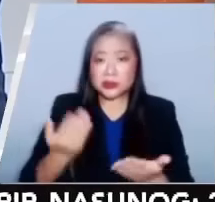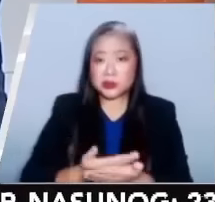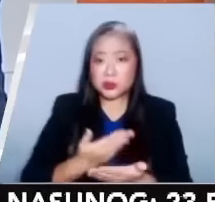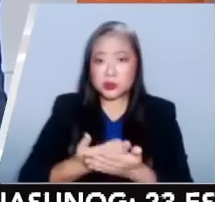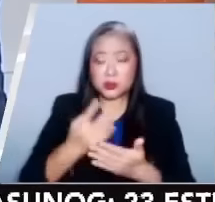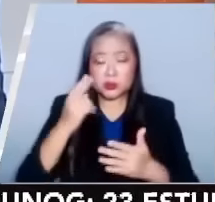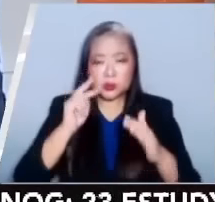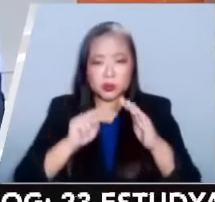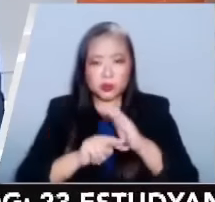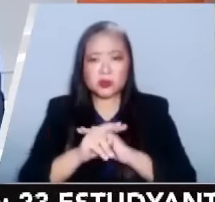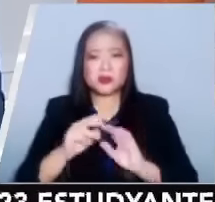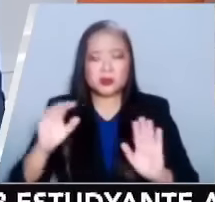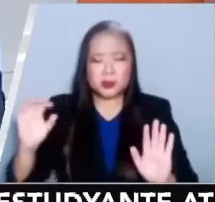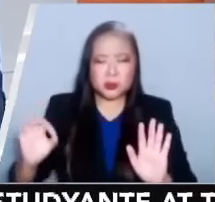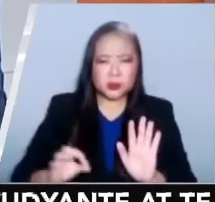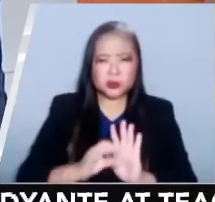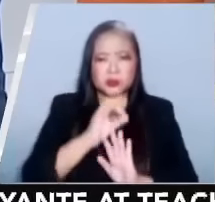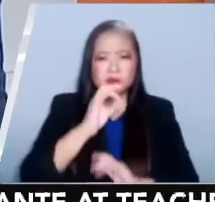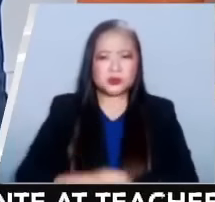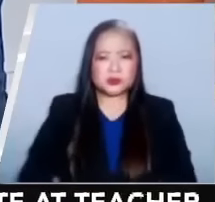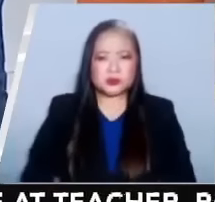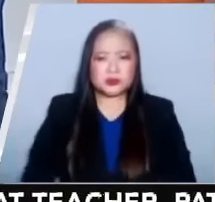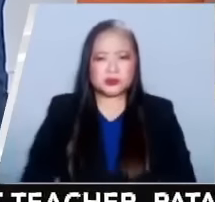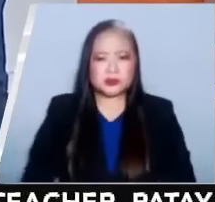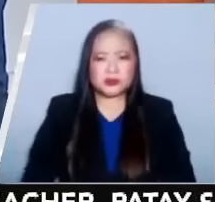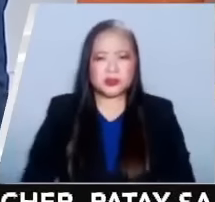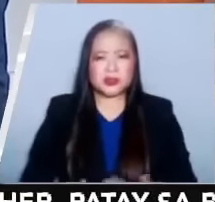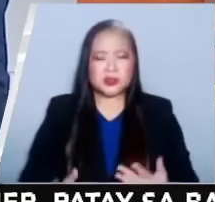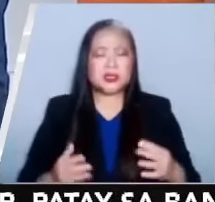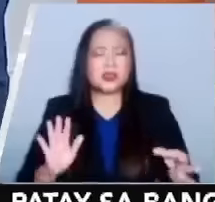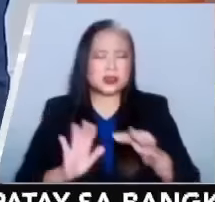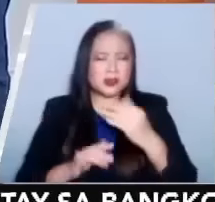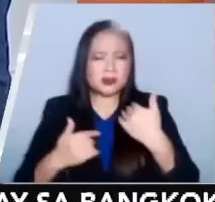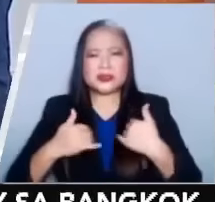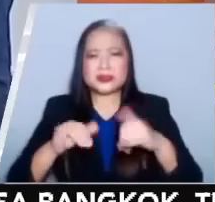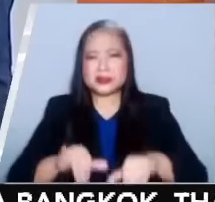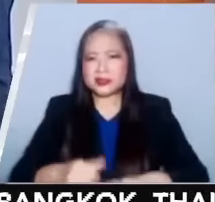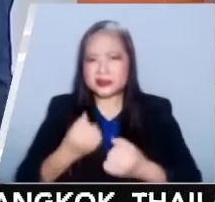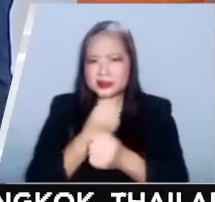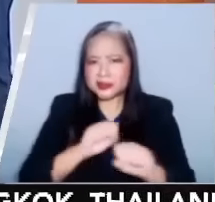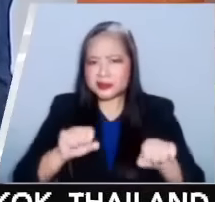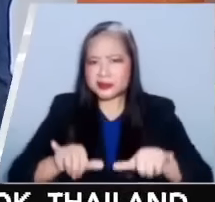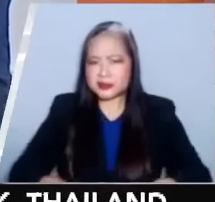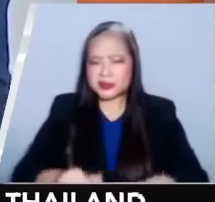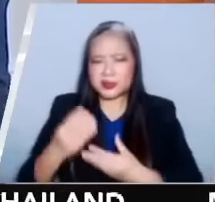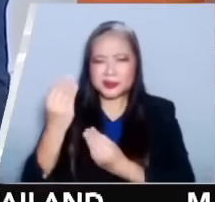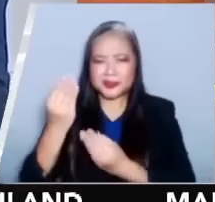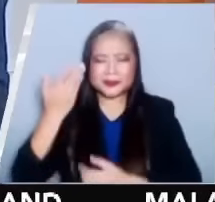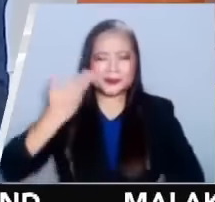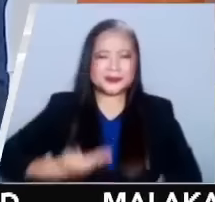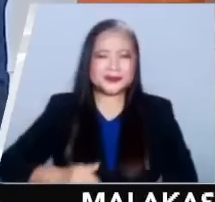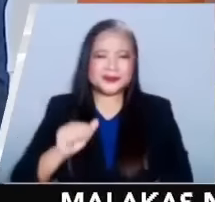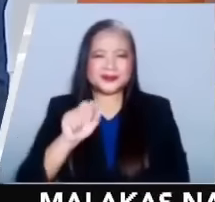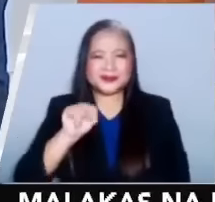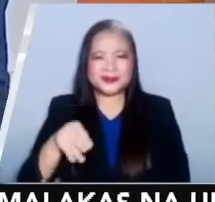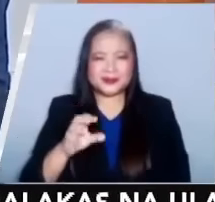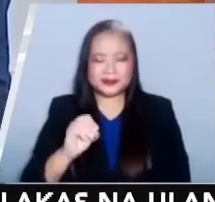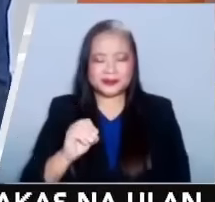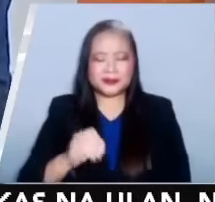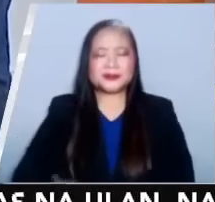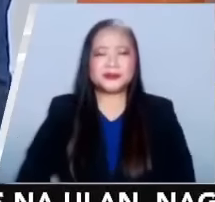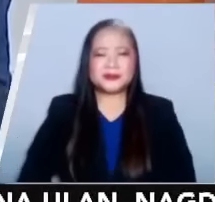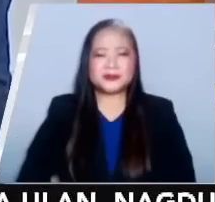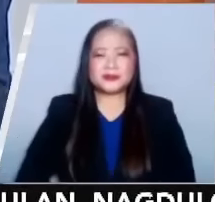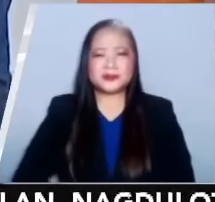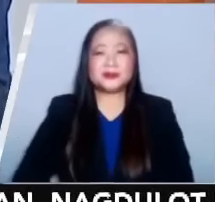PAGASA. Paalala mga kapuso, stay safe and stay updated. Ako po si Anzo Pertiera. Know the weather before you go.